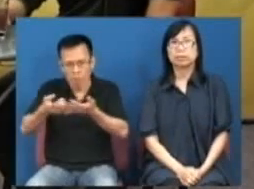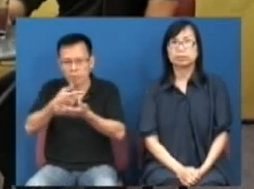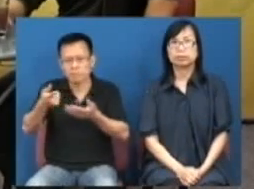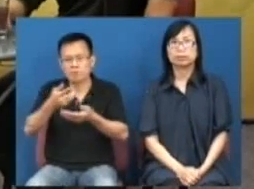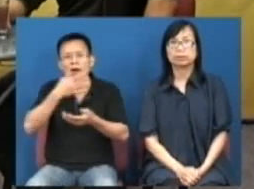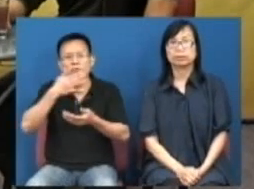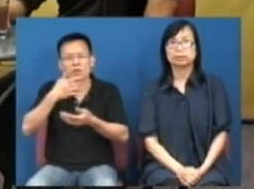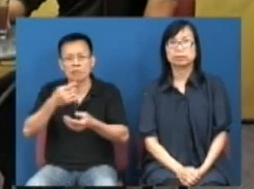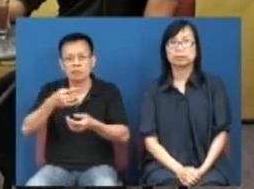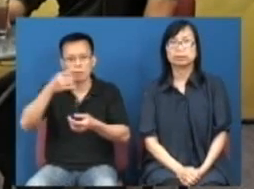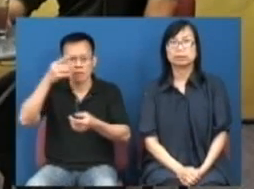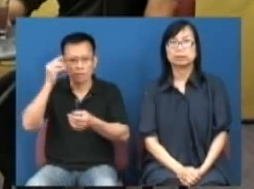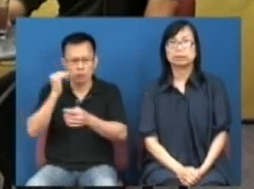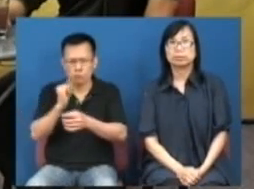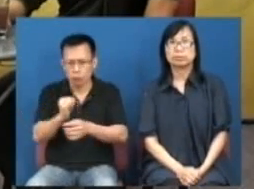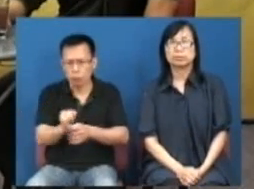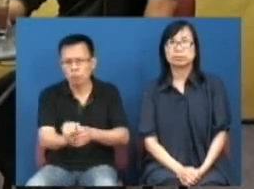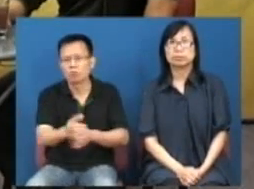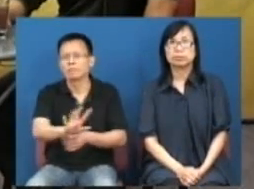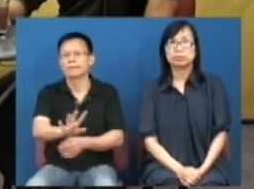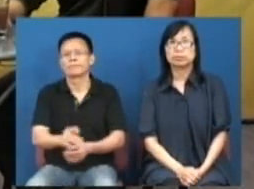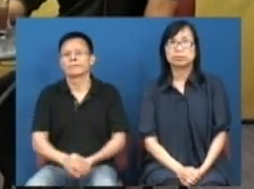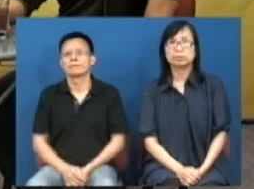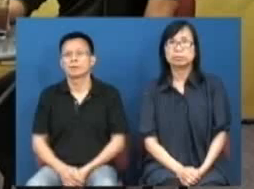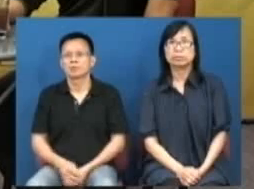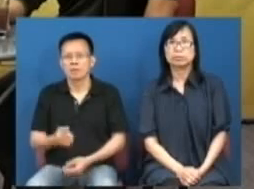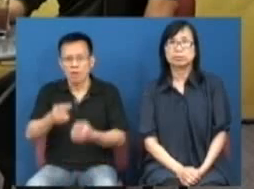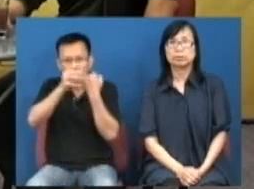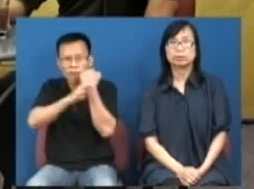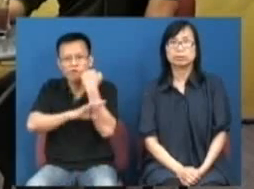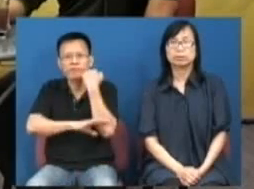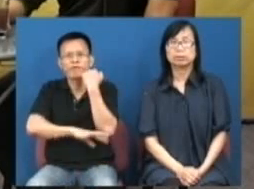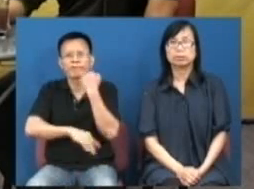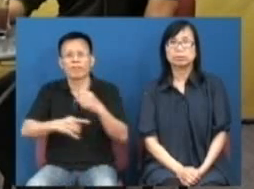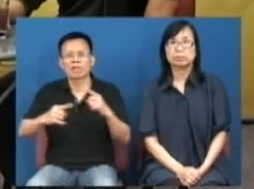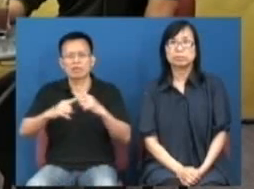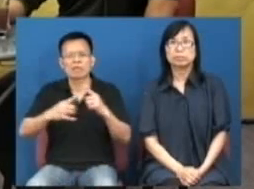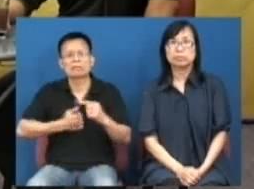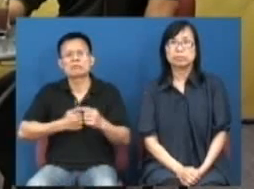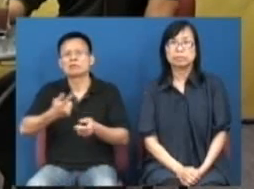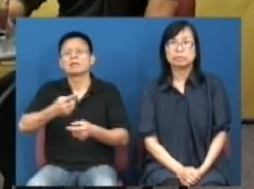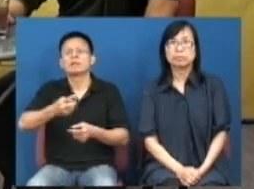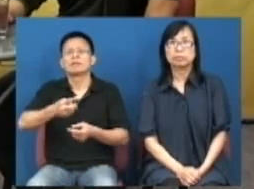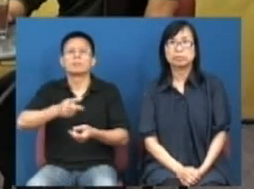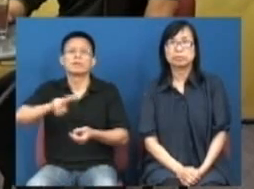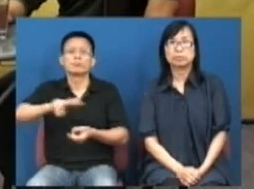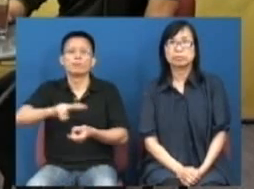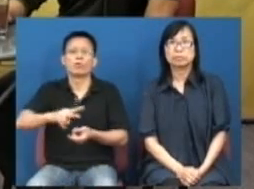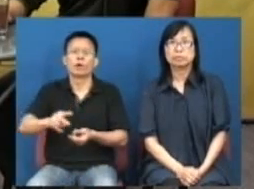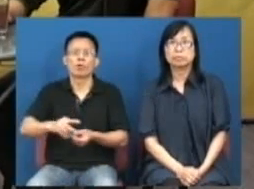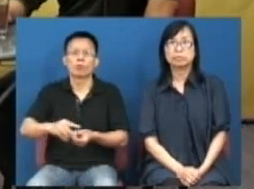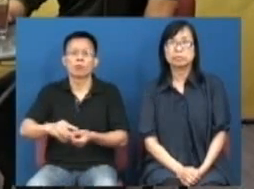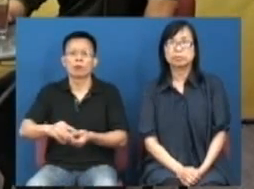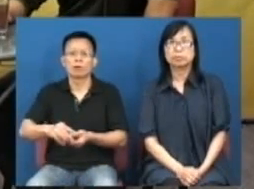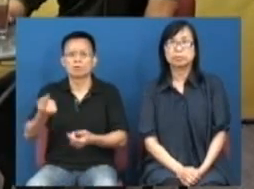蟹，呢啲咁樣嘅。法律界人士何嘗唔係咁啫？我以為送走個胡法官就掂啦，又嚟一